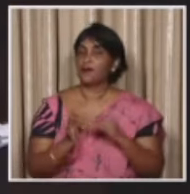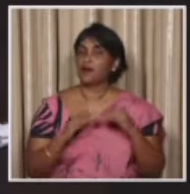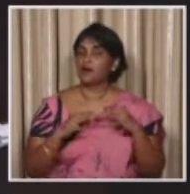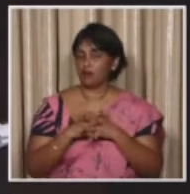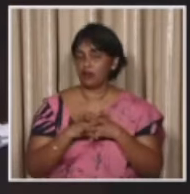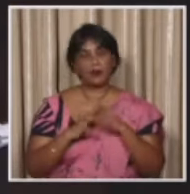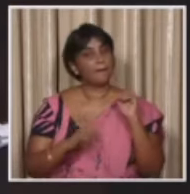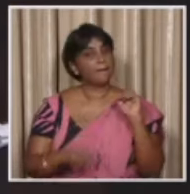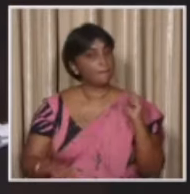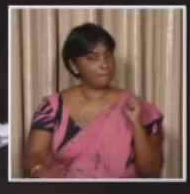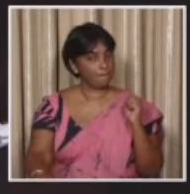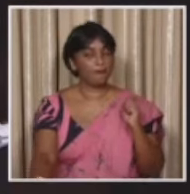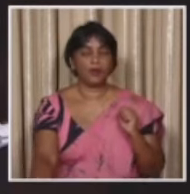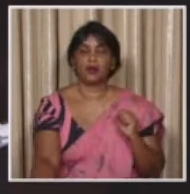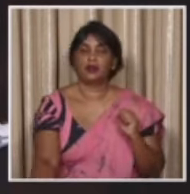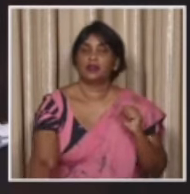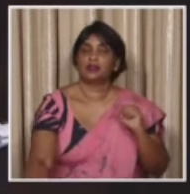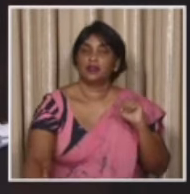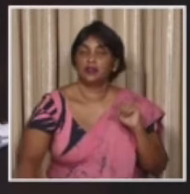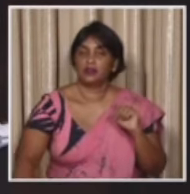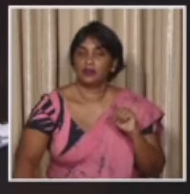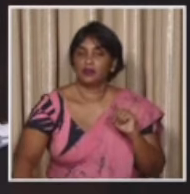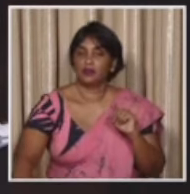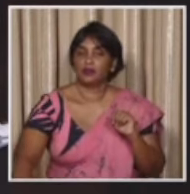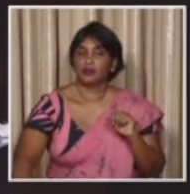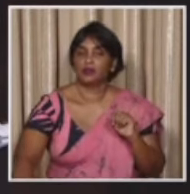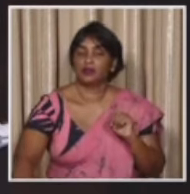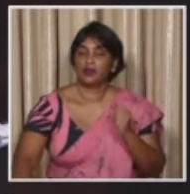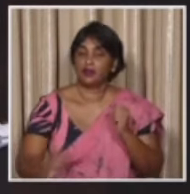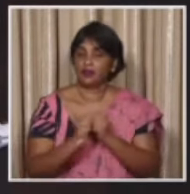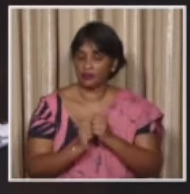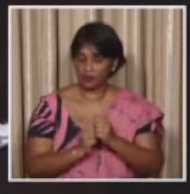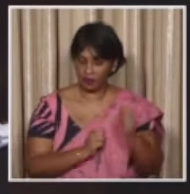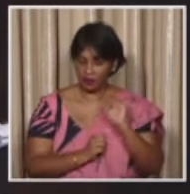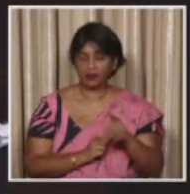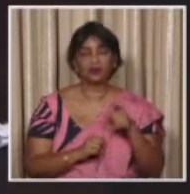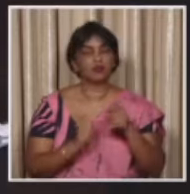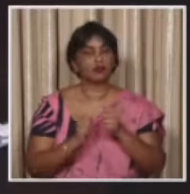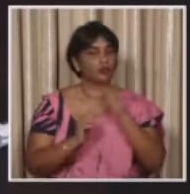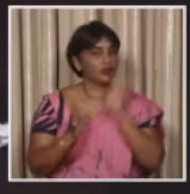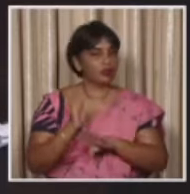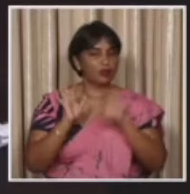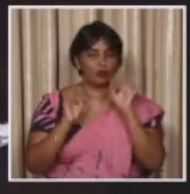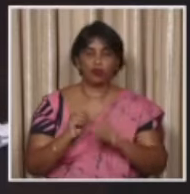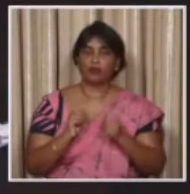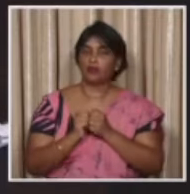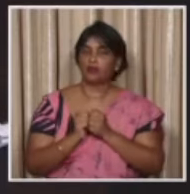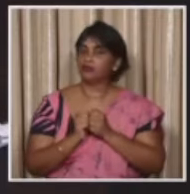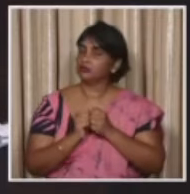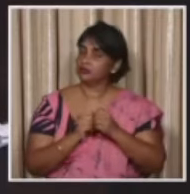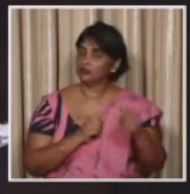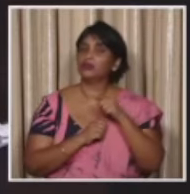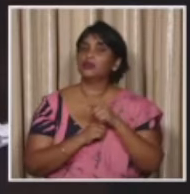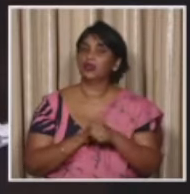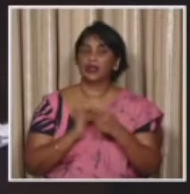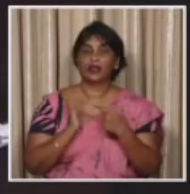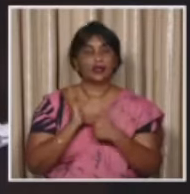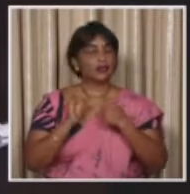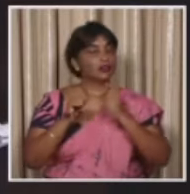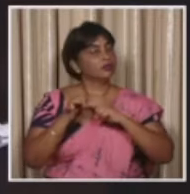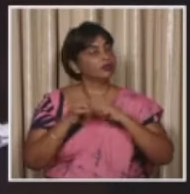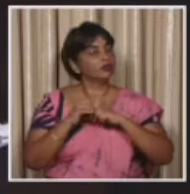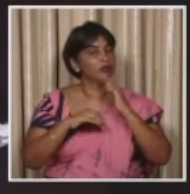50 වැඩපිළිවෙල ඉදිරියට ක්‍රියාත්මකල ඒක ස්ටයිෆල් කරන්න නැතුව ඒක යටපත් කරන්න නැතුව ඒ ටෙන්ඩර් ප්‍රොසෙස්